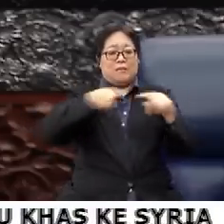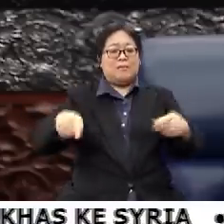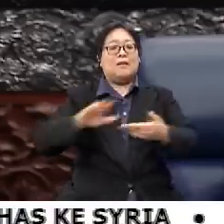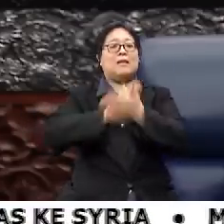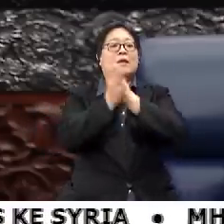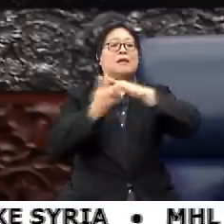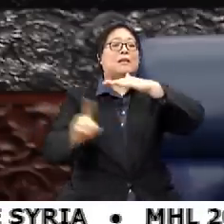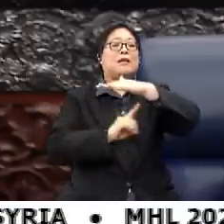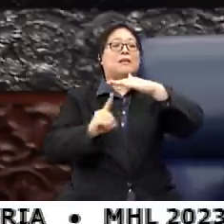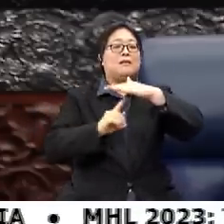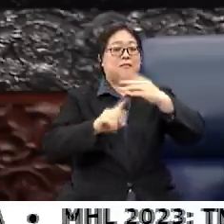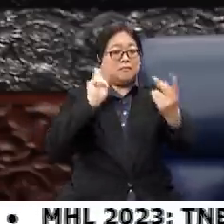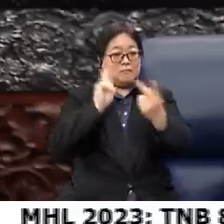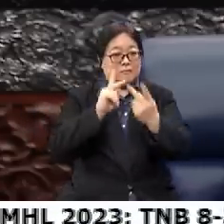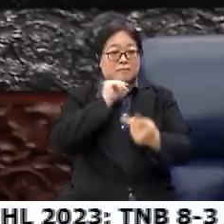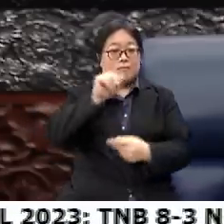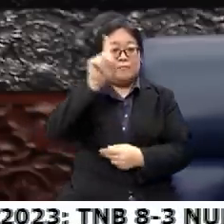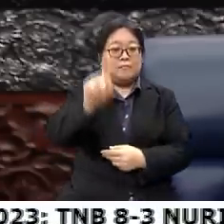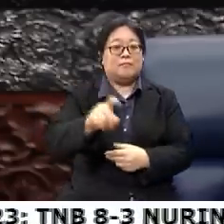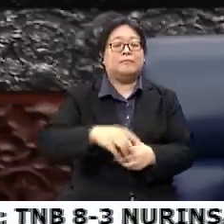jadi dasar. Wajarkah begitu?